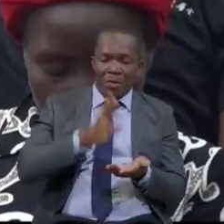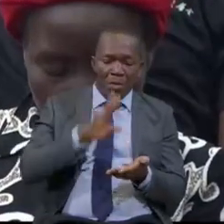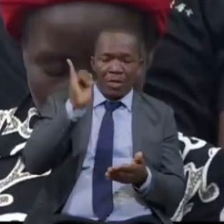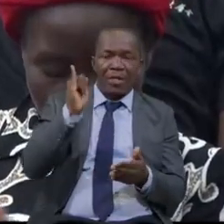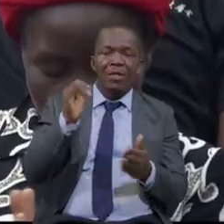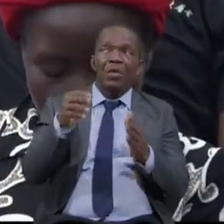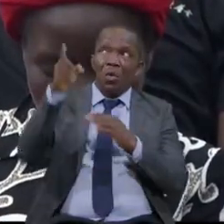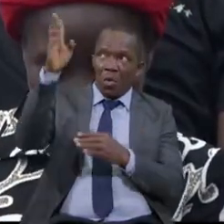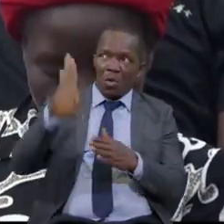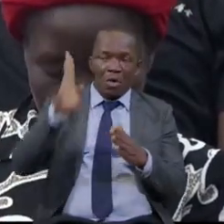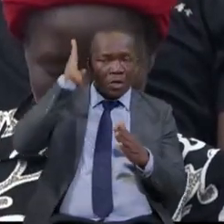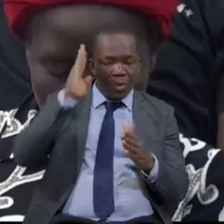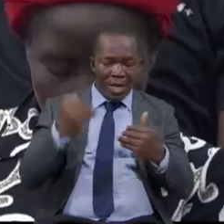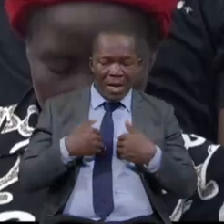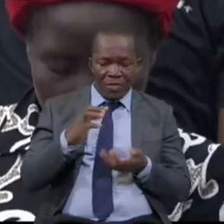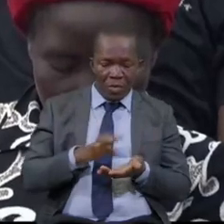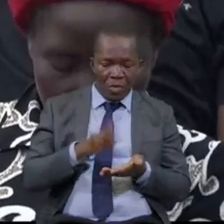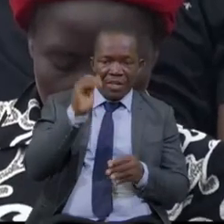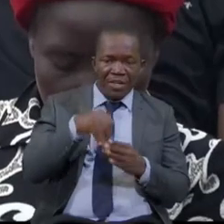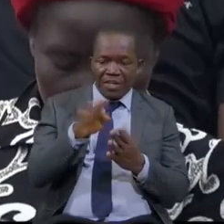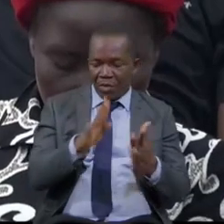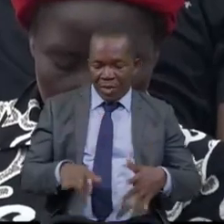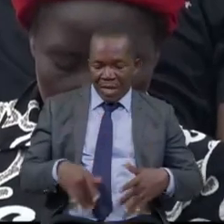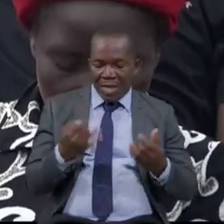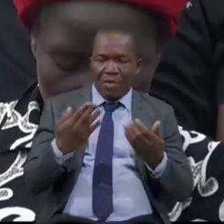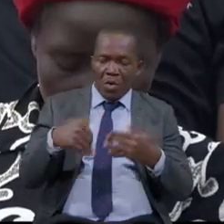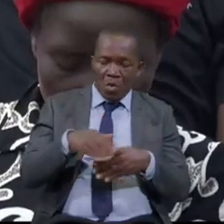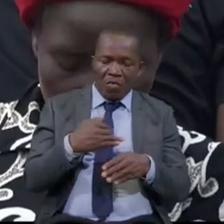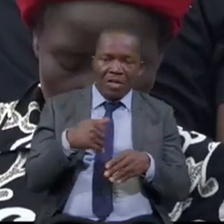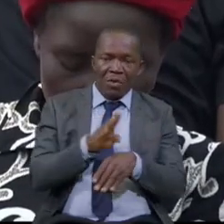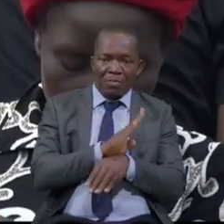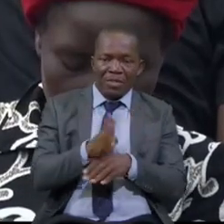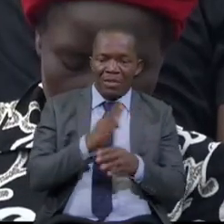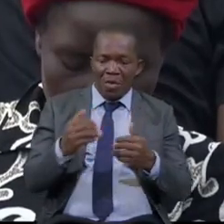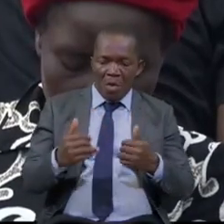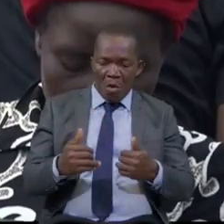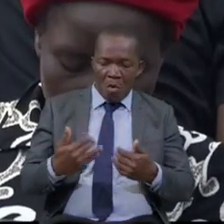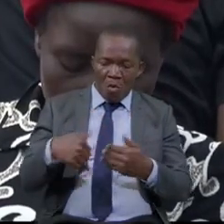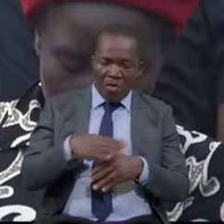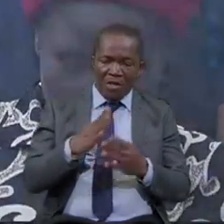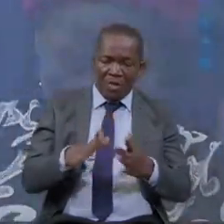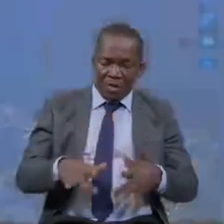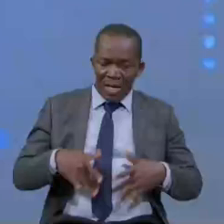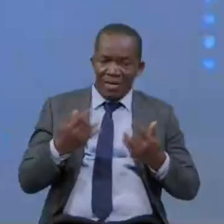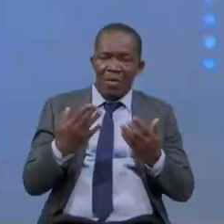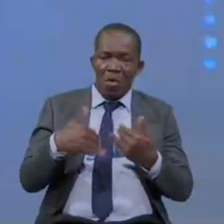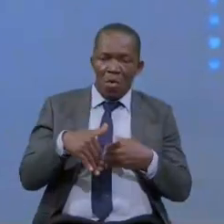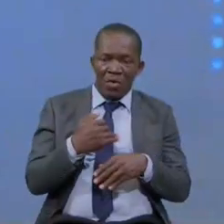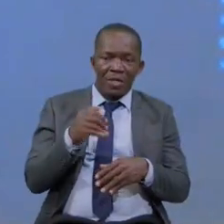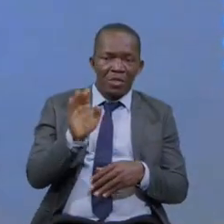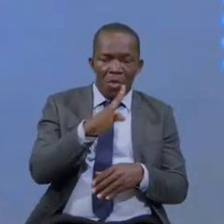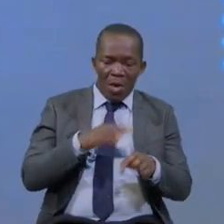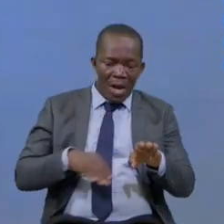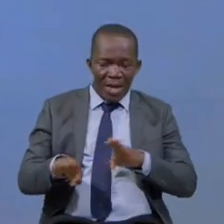ton caractère. Il aura de gloire dans ton comportement. Il aura de gloire dans tes actions. À lui soit